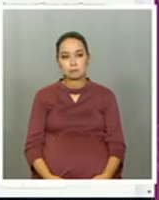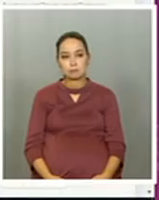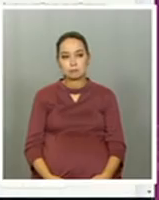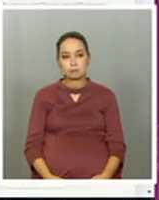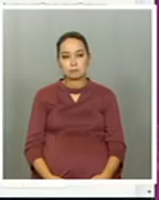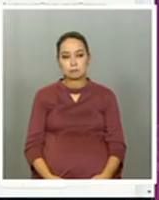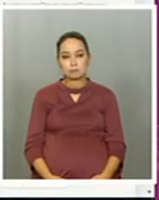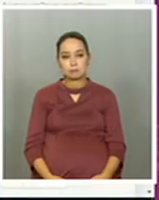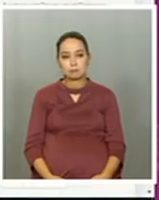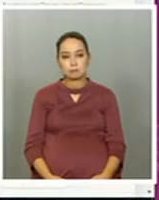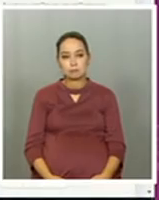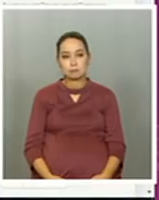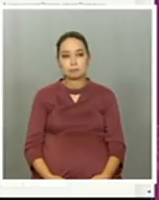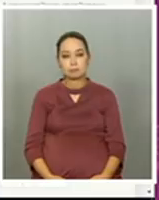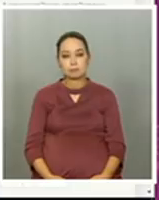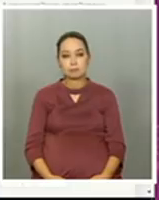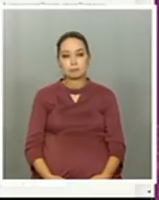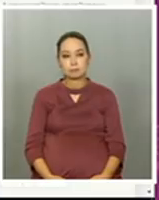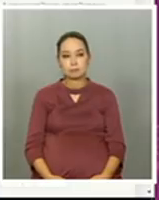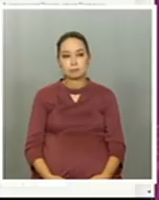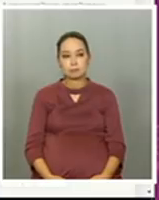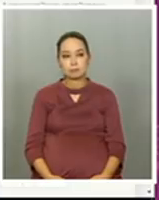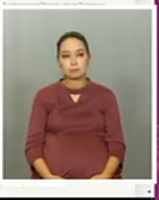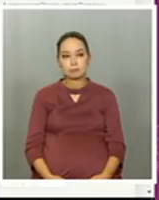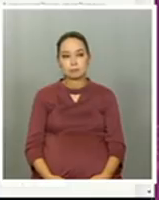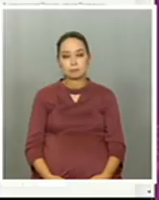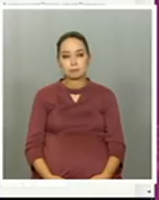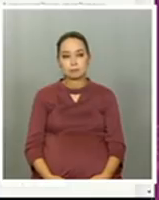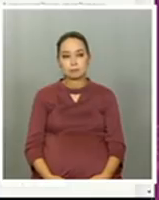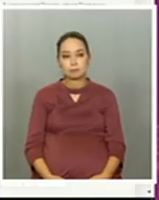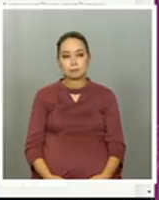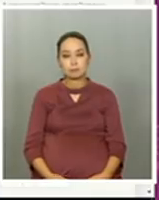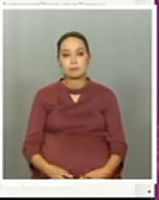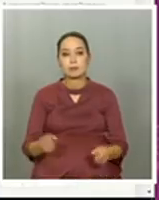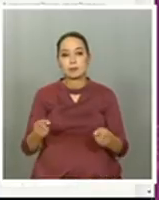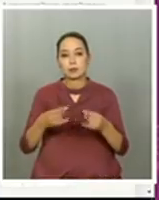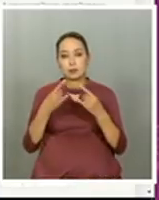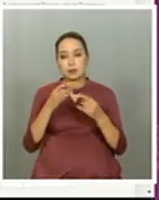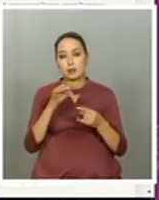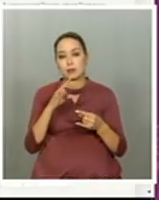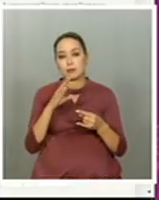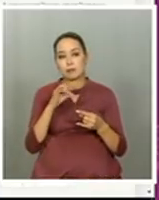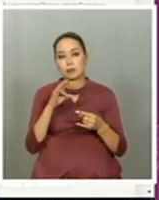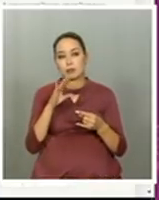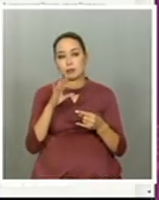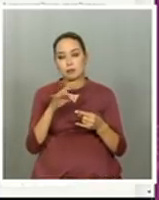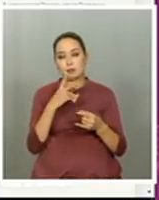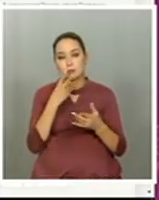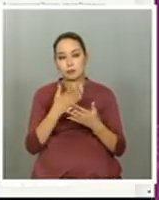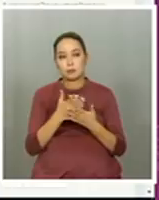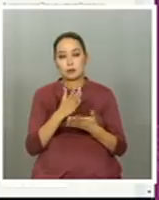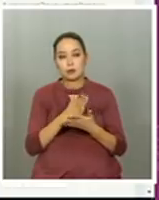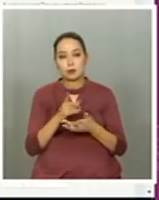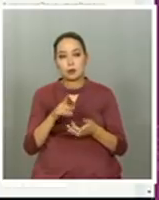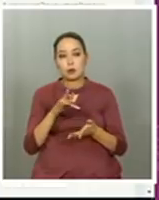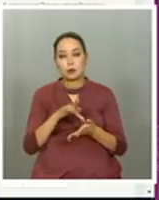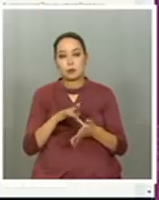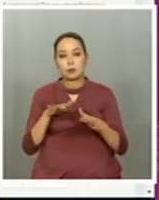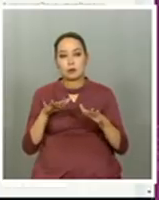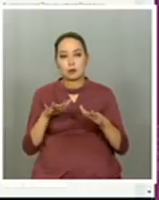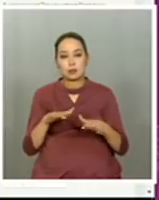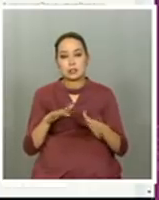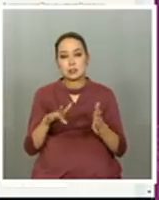ашайық. Экранда App Inventor ұлттық ортасының интерфейсі көрініп тұр. Мұнда ортада